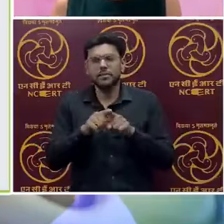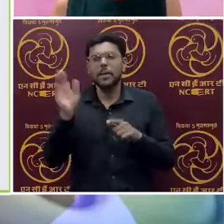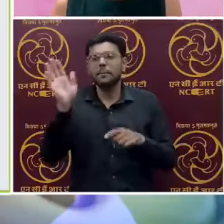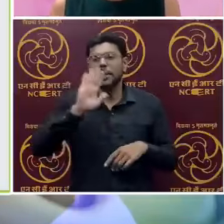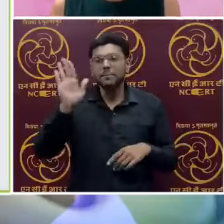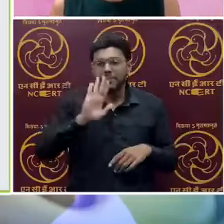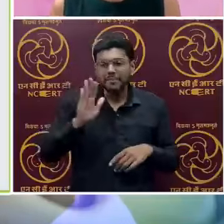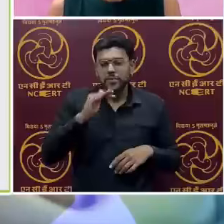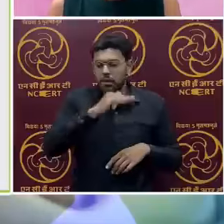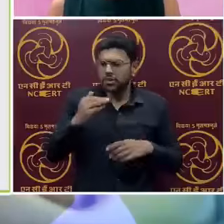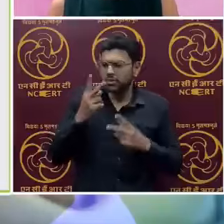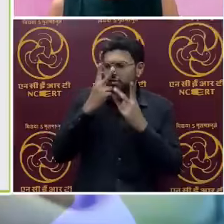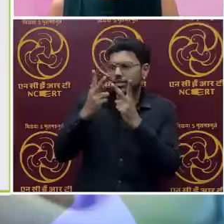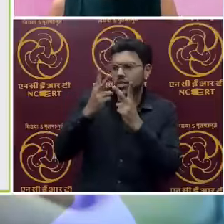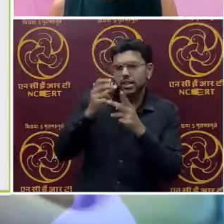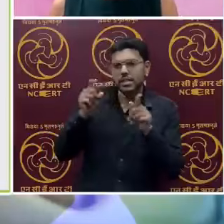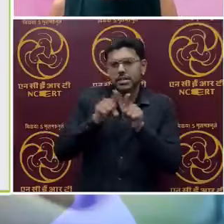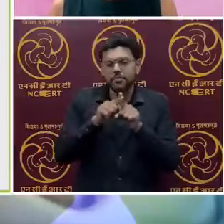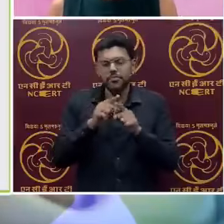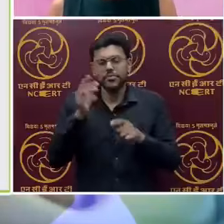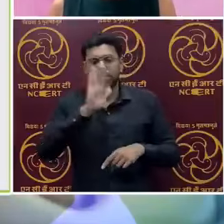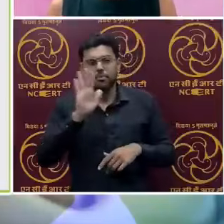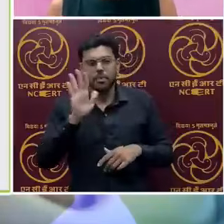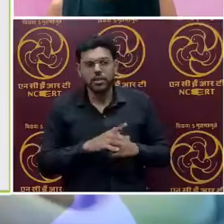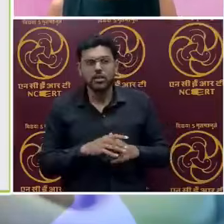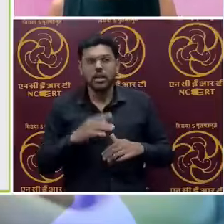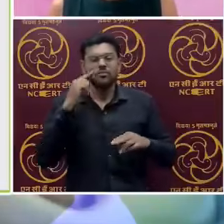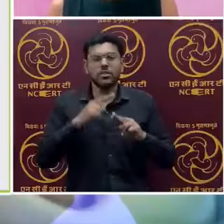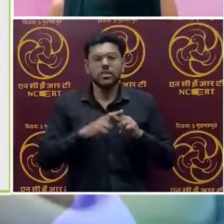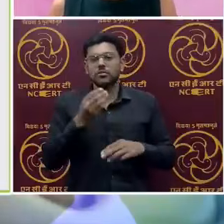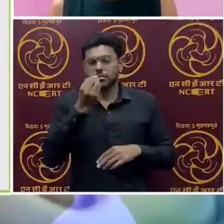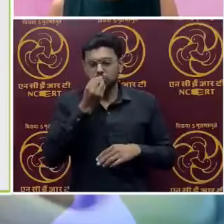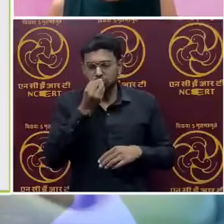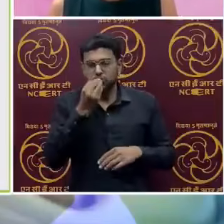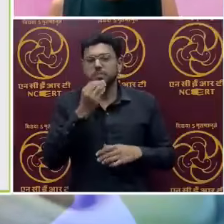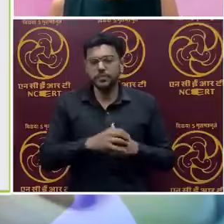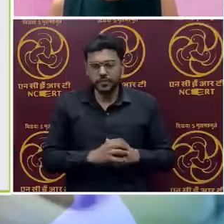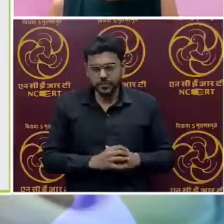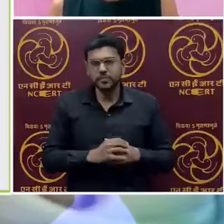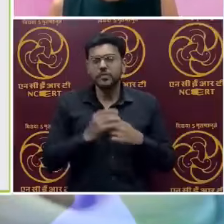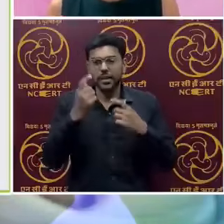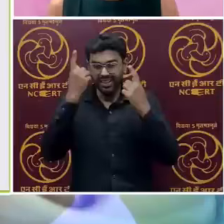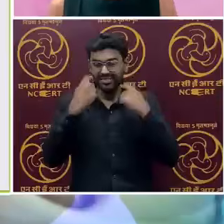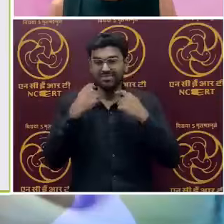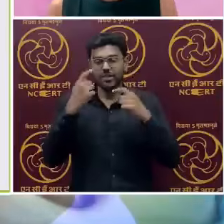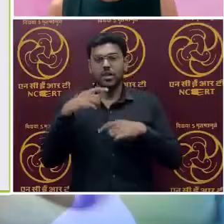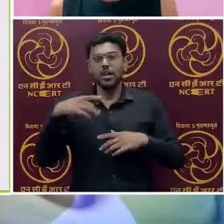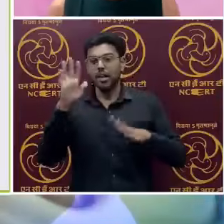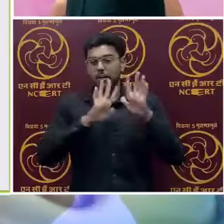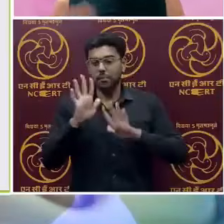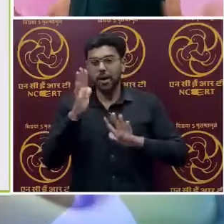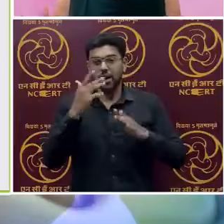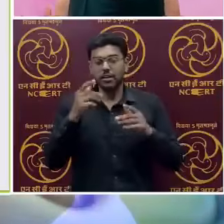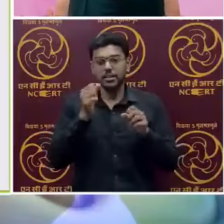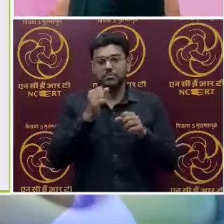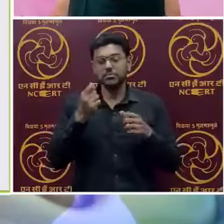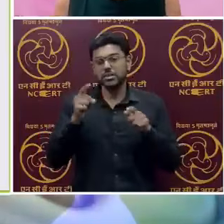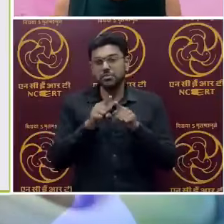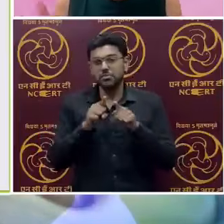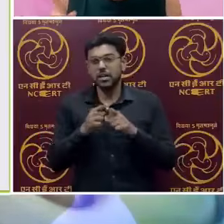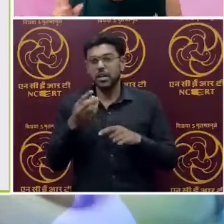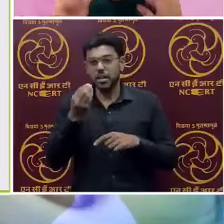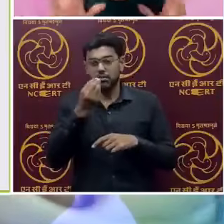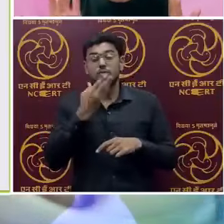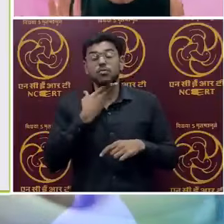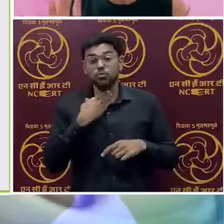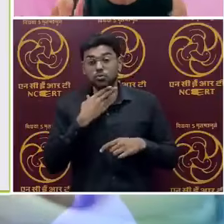जो बच्चे कर लेते हैं. Or they nod their head, yes. खाना खाया है, yes. मिठाई खाएगा, yes. So many of the autistic